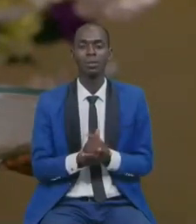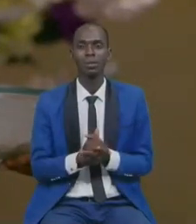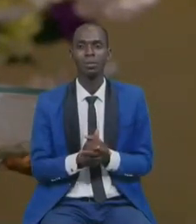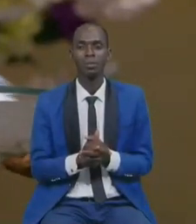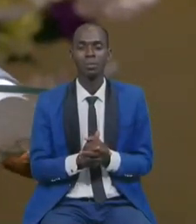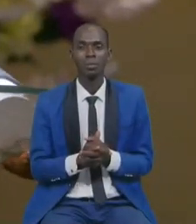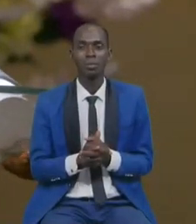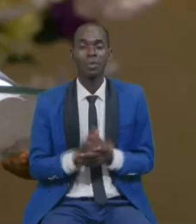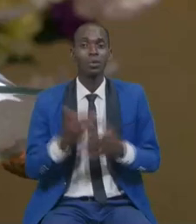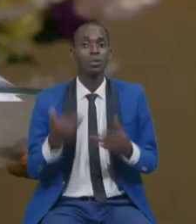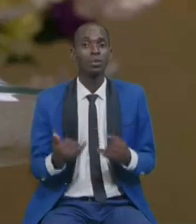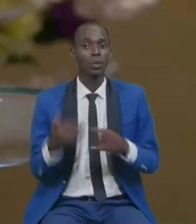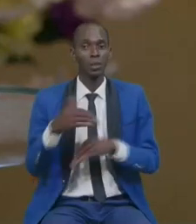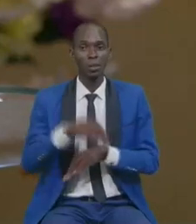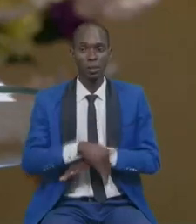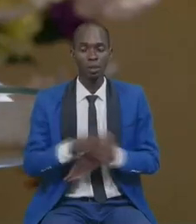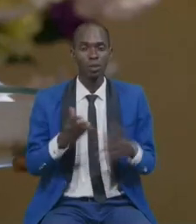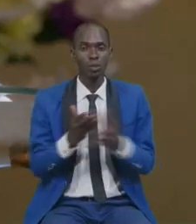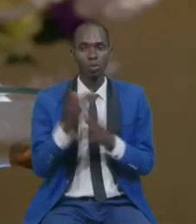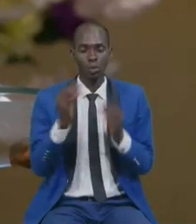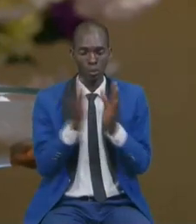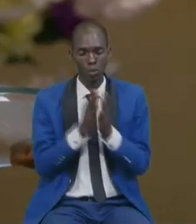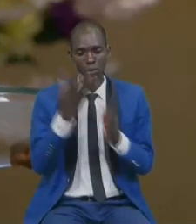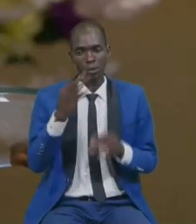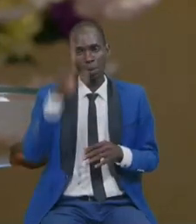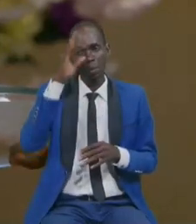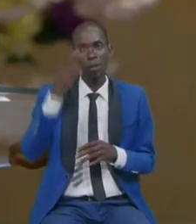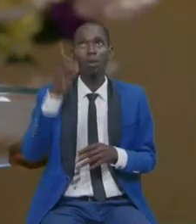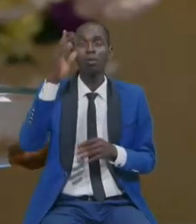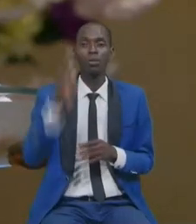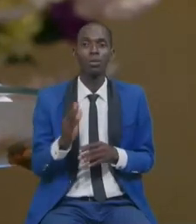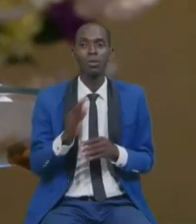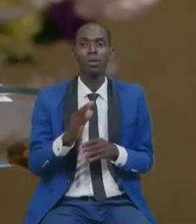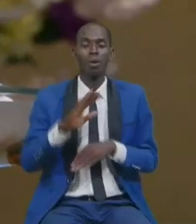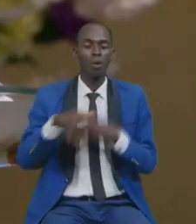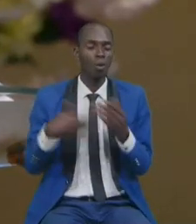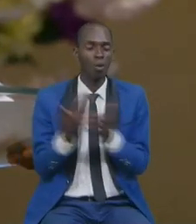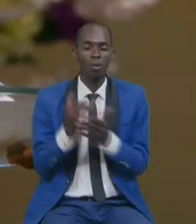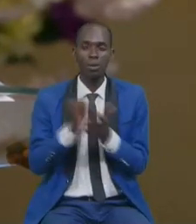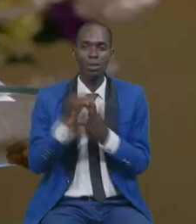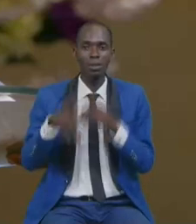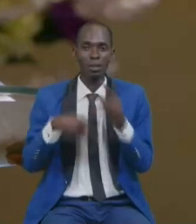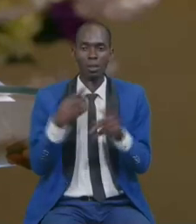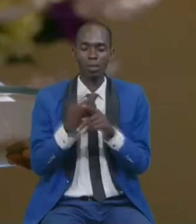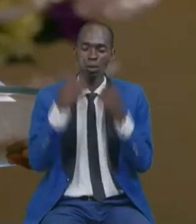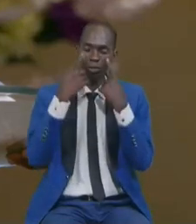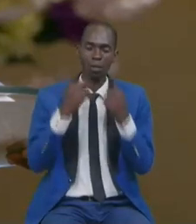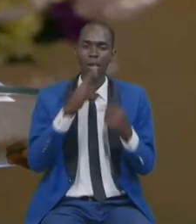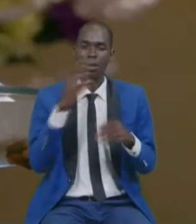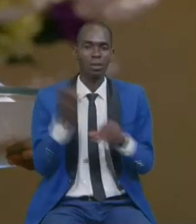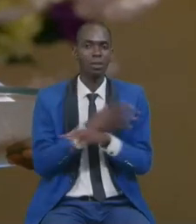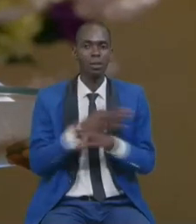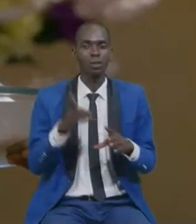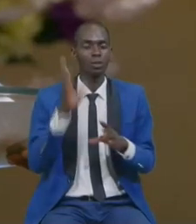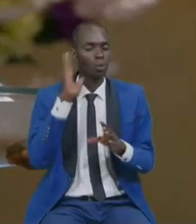vie, ce soit par la prière de l'homme de Dieu, de telles larmes sont desséchées et tu as ton miracle au nom